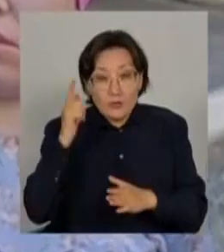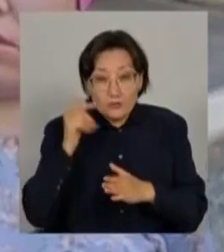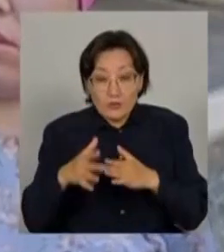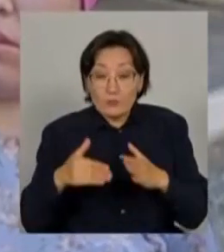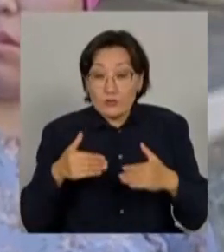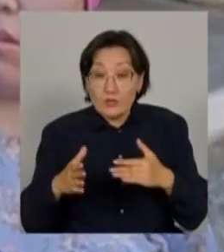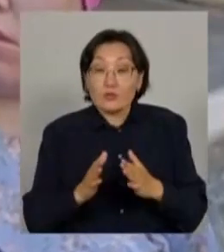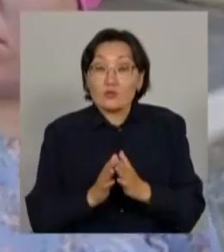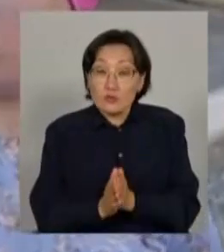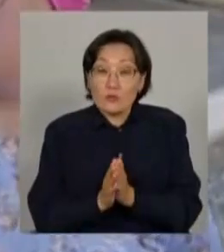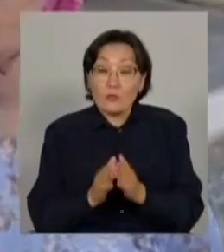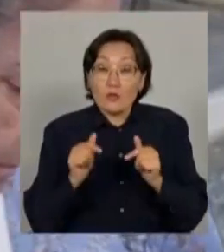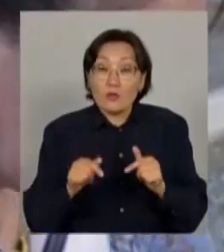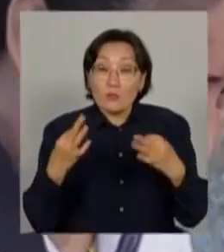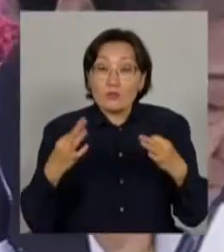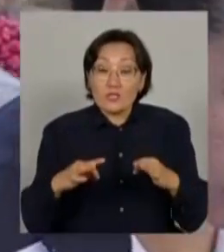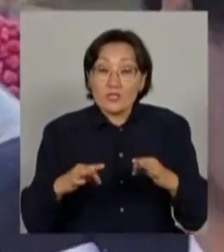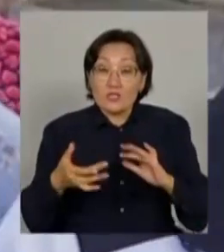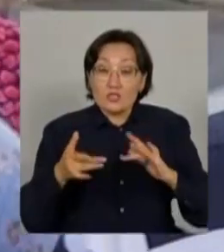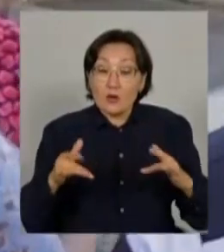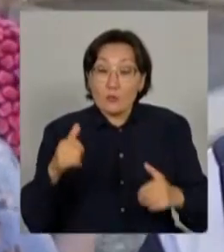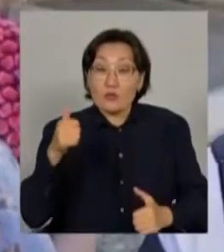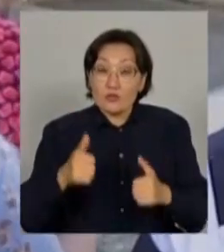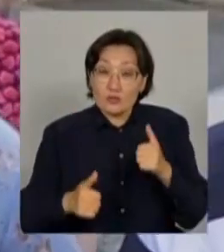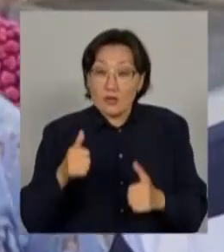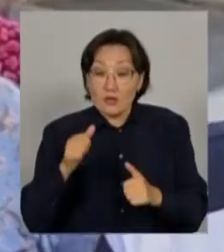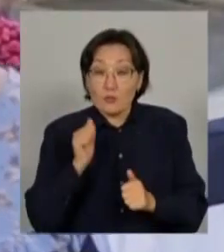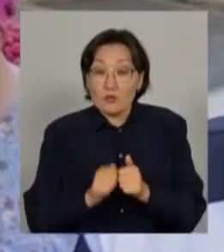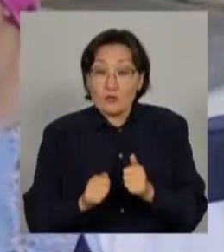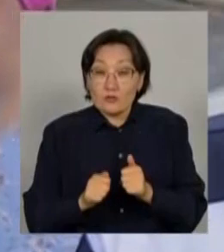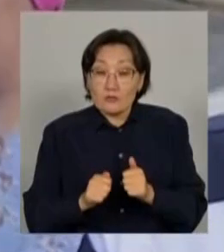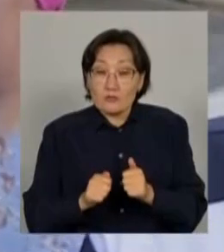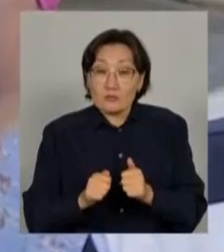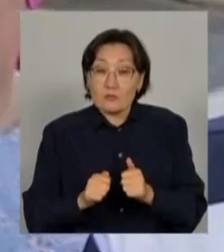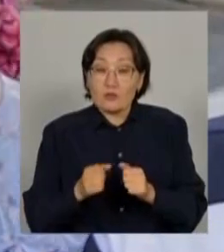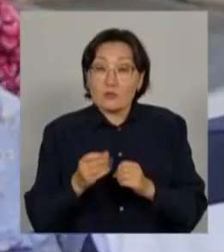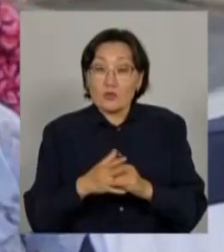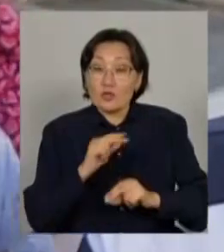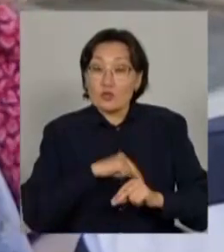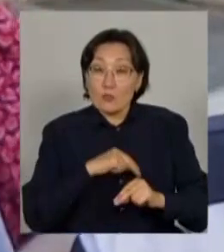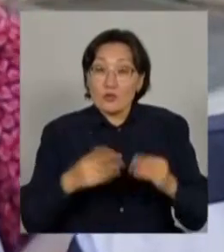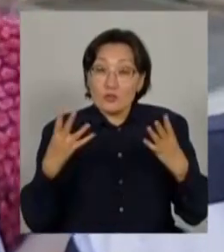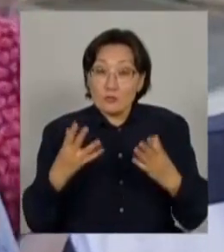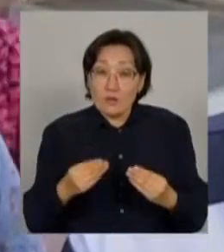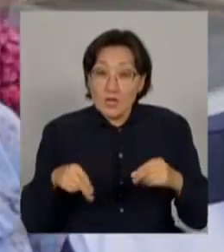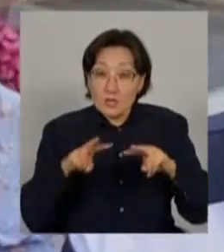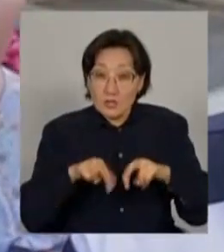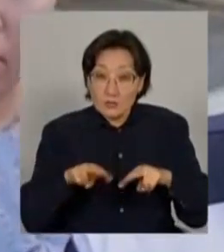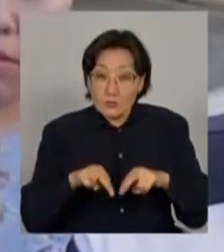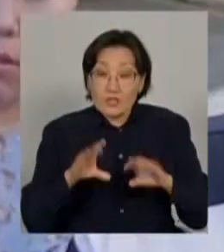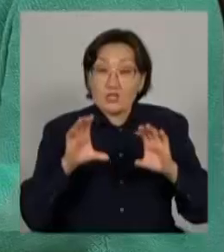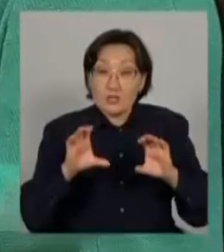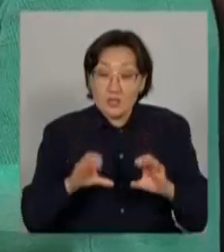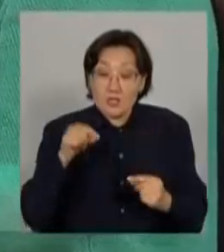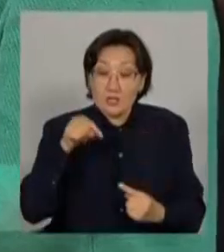өтінеміз. Себебі бұл жерде ашық электронды конкурстың, себебі ол әр ашық электронды конкурстың 15 жұмыс күні бар, қаралатын өзінің